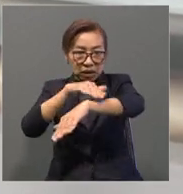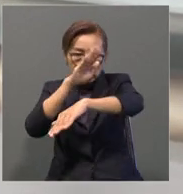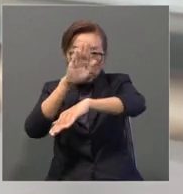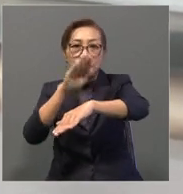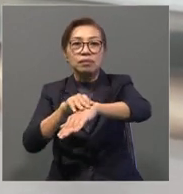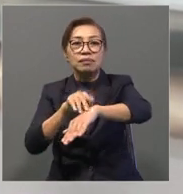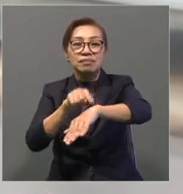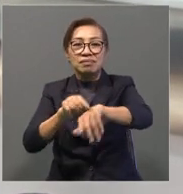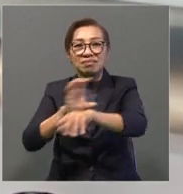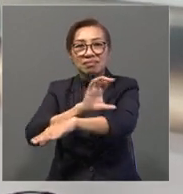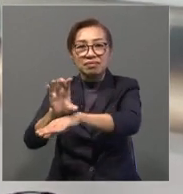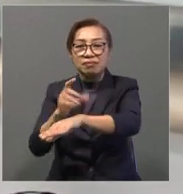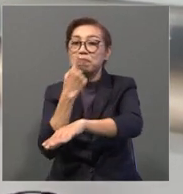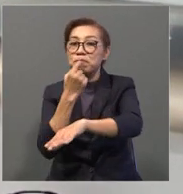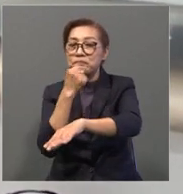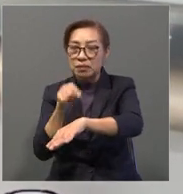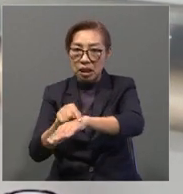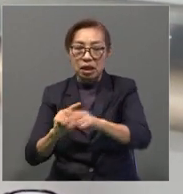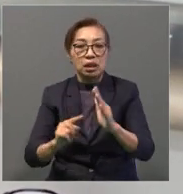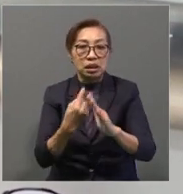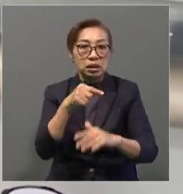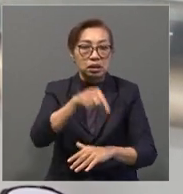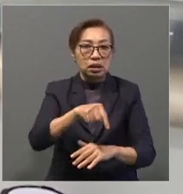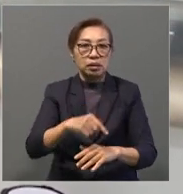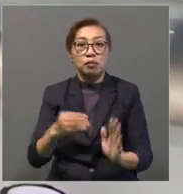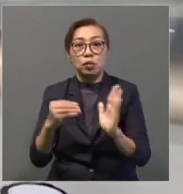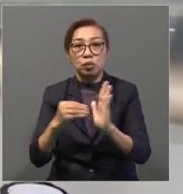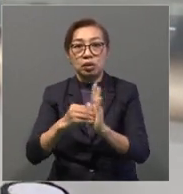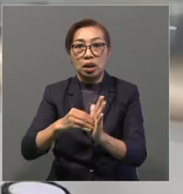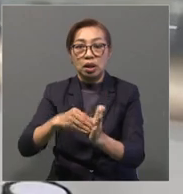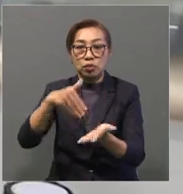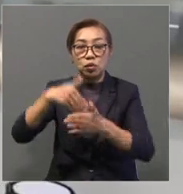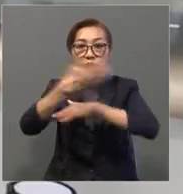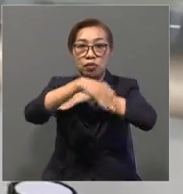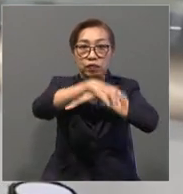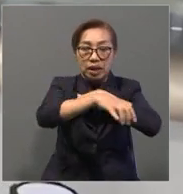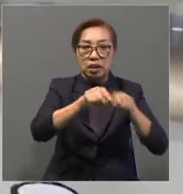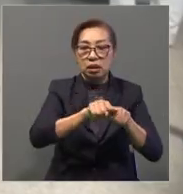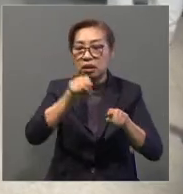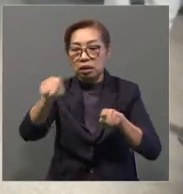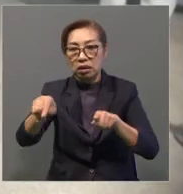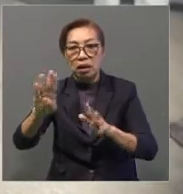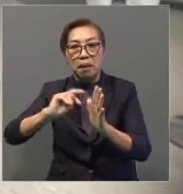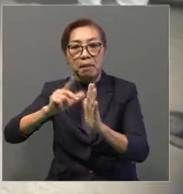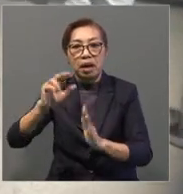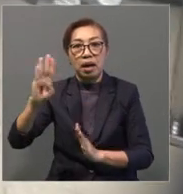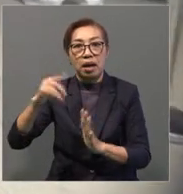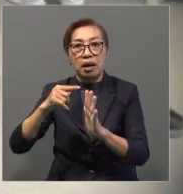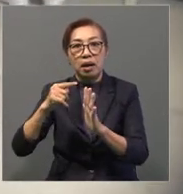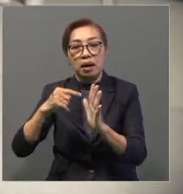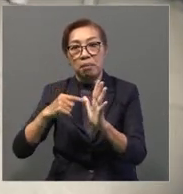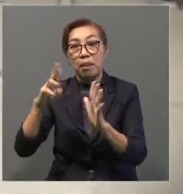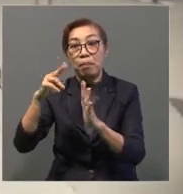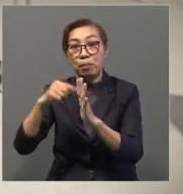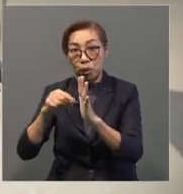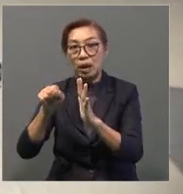สายสีแดงก็คือบางซื่อตลิ่งชันตั้งแต่สถานีกลางกรุงเทพฯอภิวัฒน์จนถึงสถานีบางบำหรุยกเว้นขบวนรถ